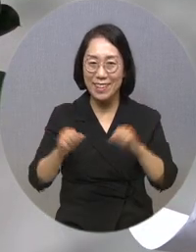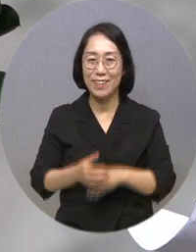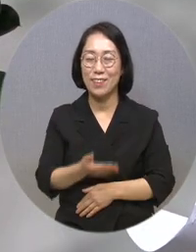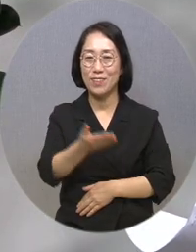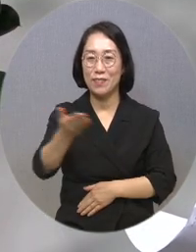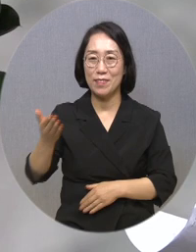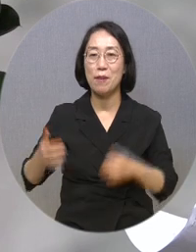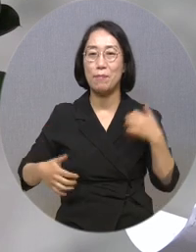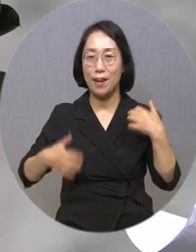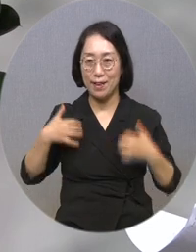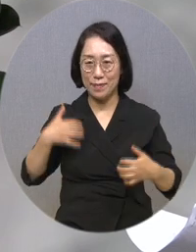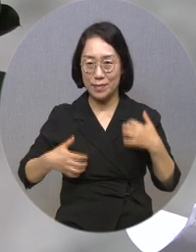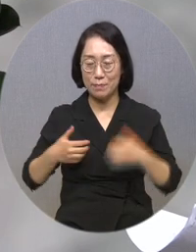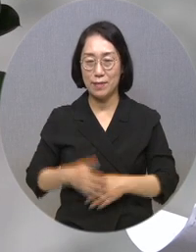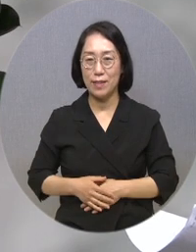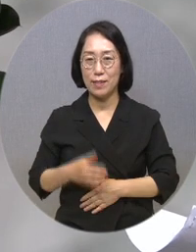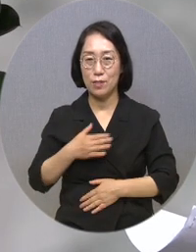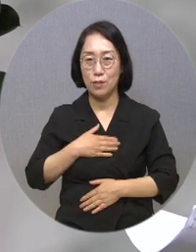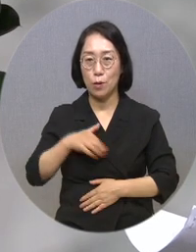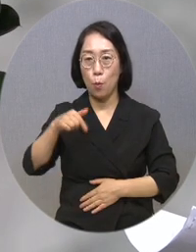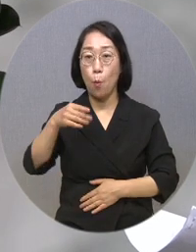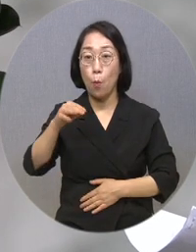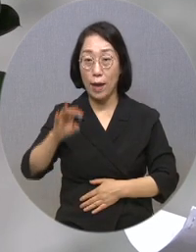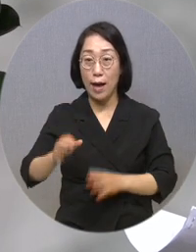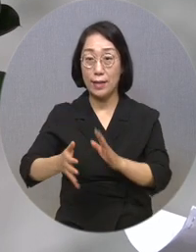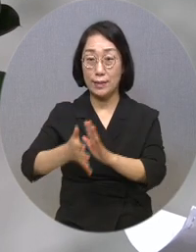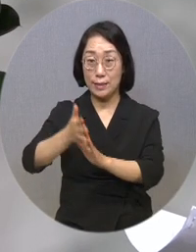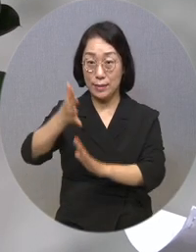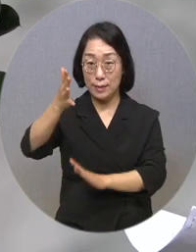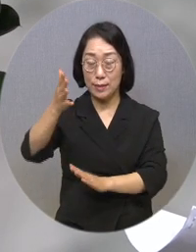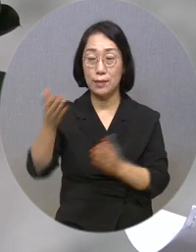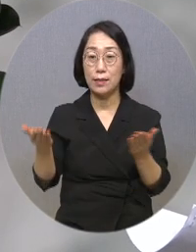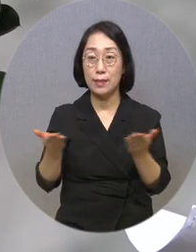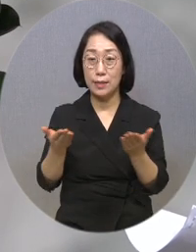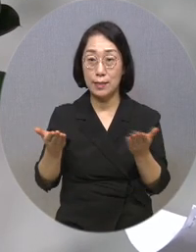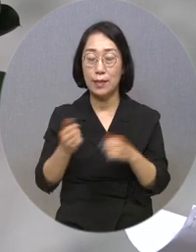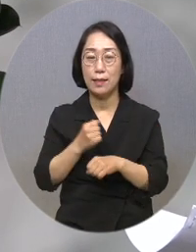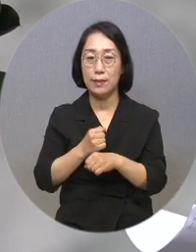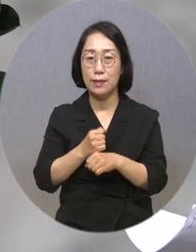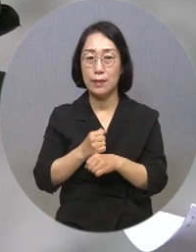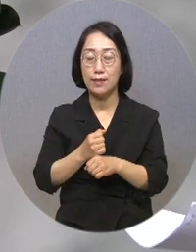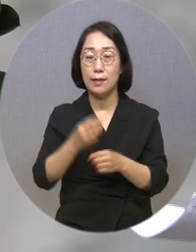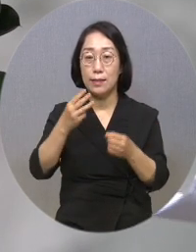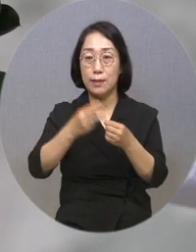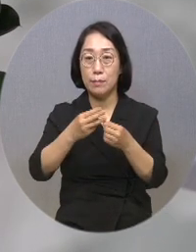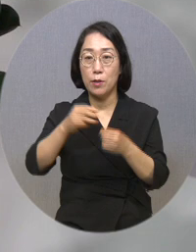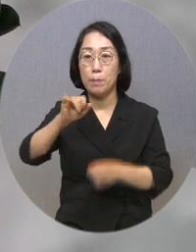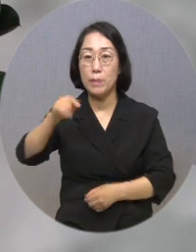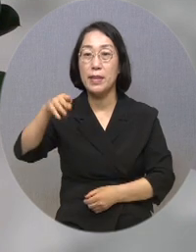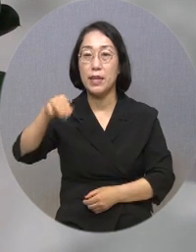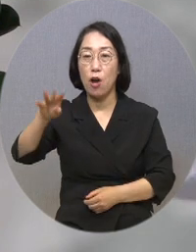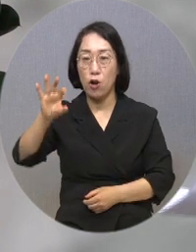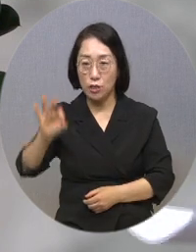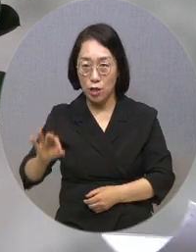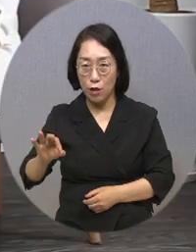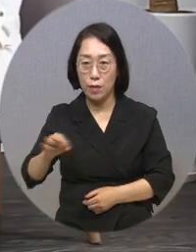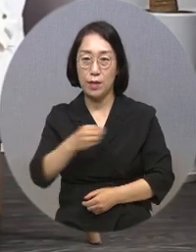여러분 반갑습니다. 저는 고양시를 사랑하는 삼선 전 경기도의원 민경선입니다.